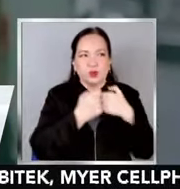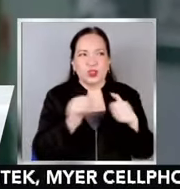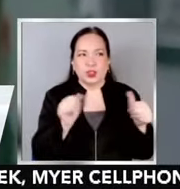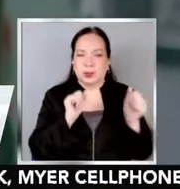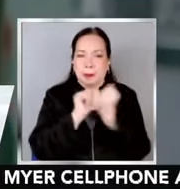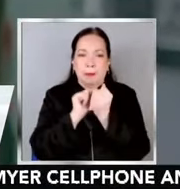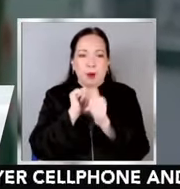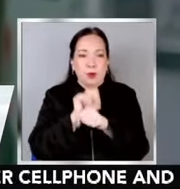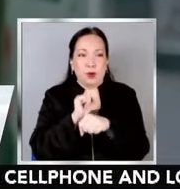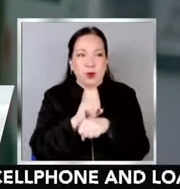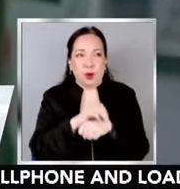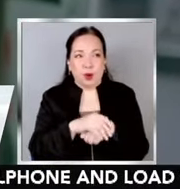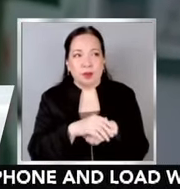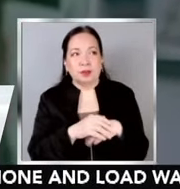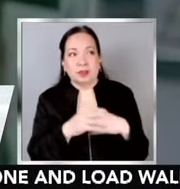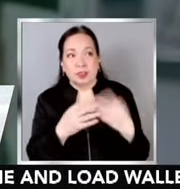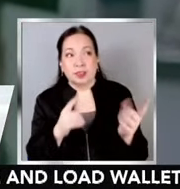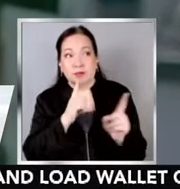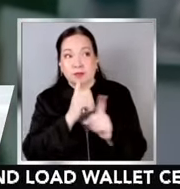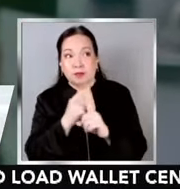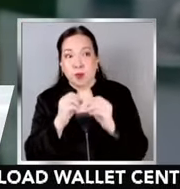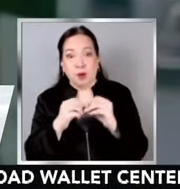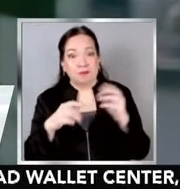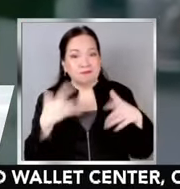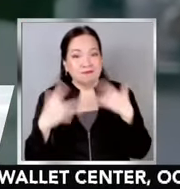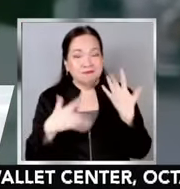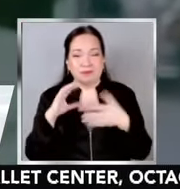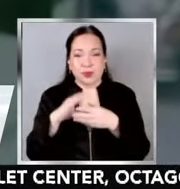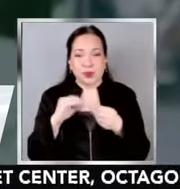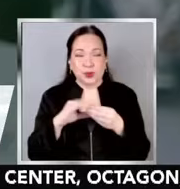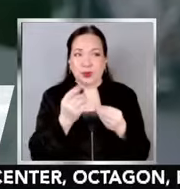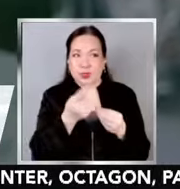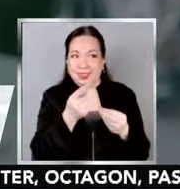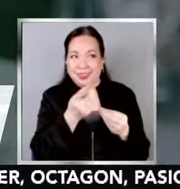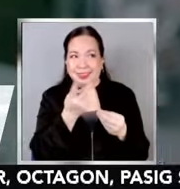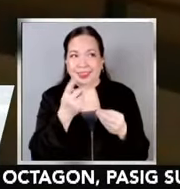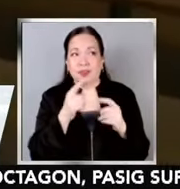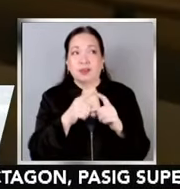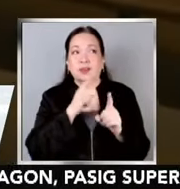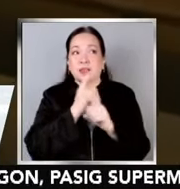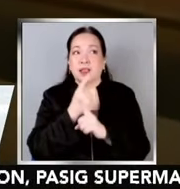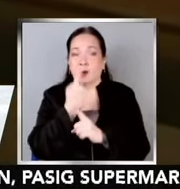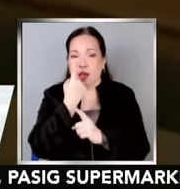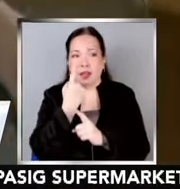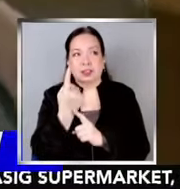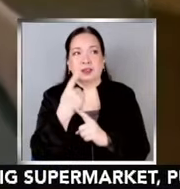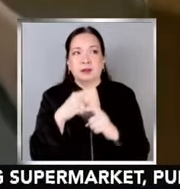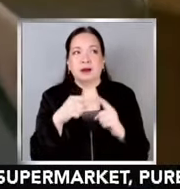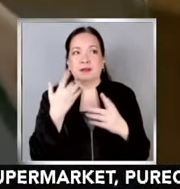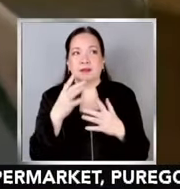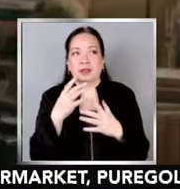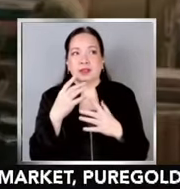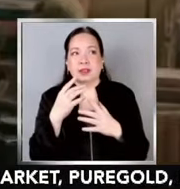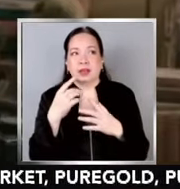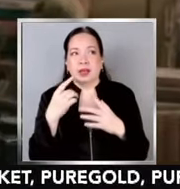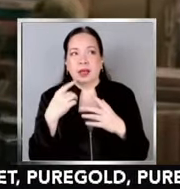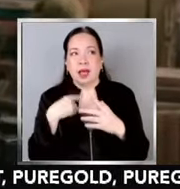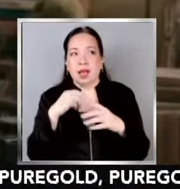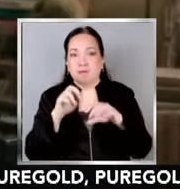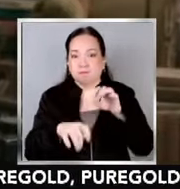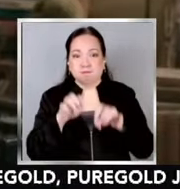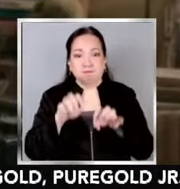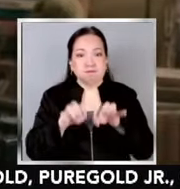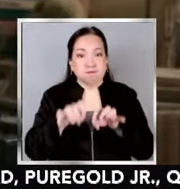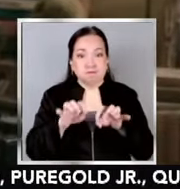nagiging exciting ng araw ang story ng The Right One dahil nabago na ng isang magical typewriter ang sitwasyon ng